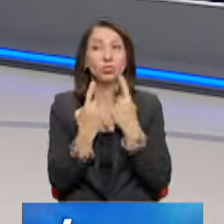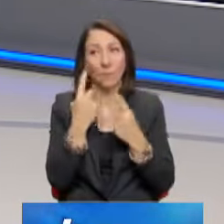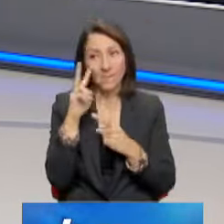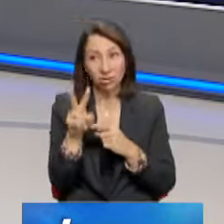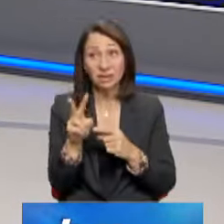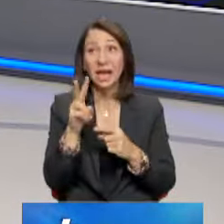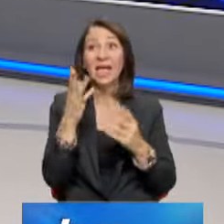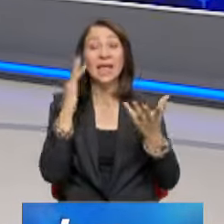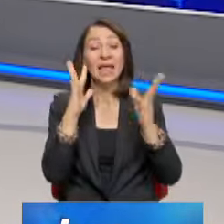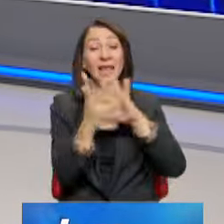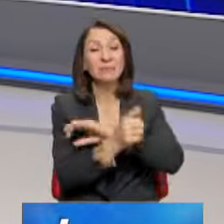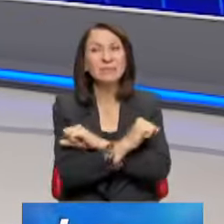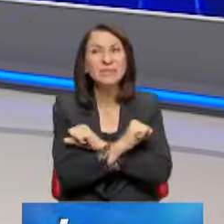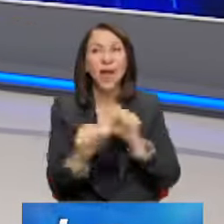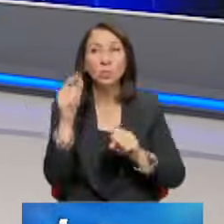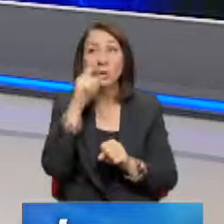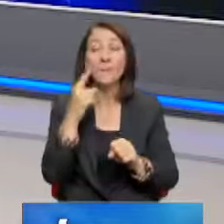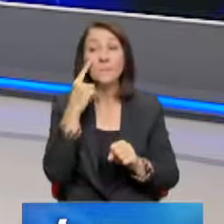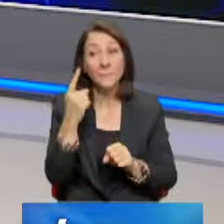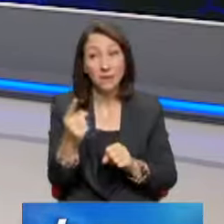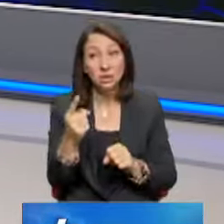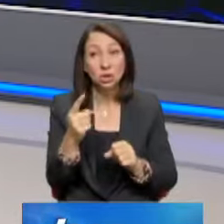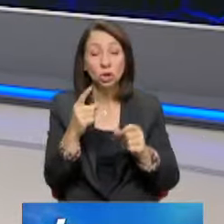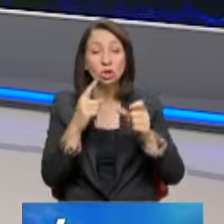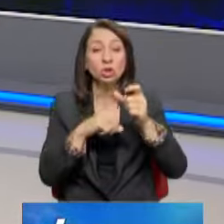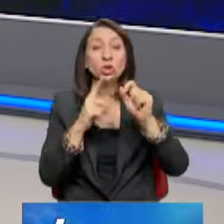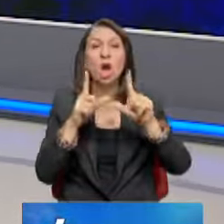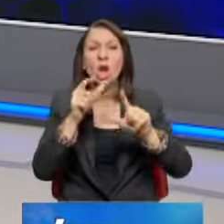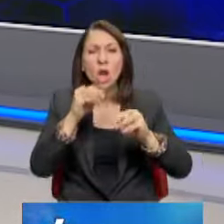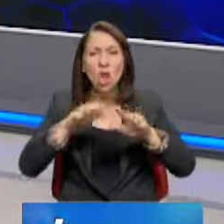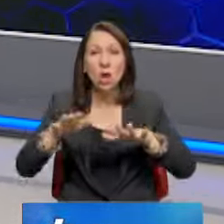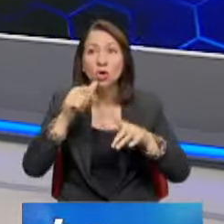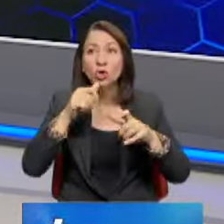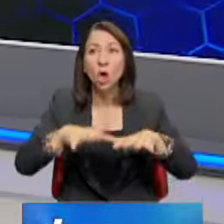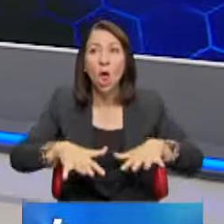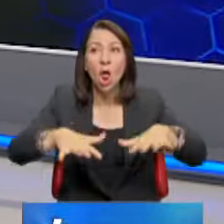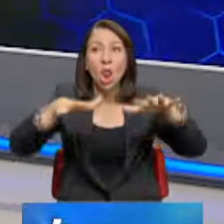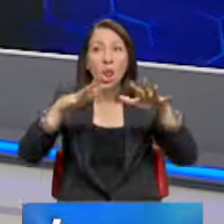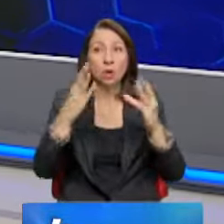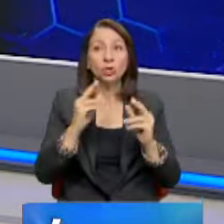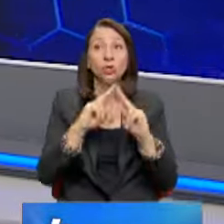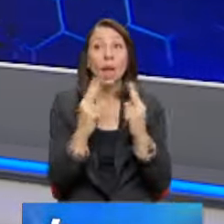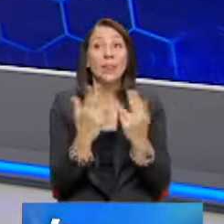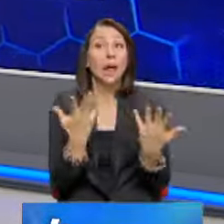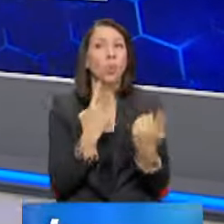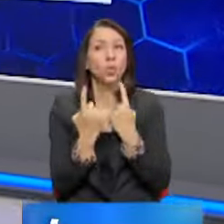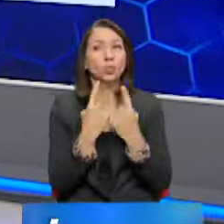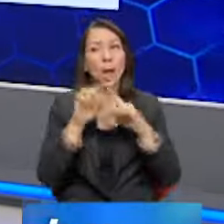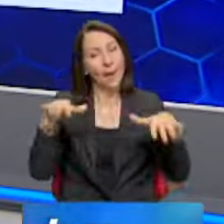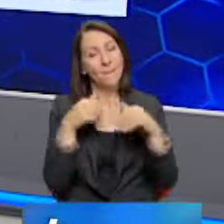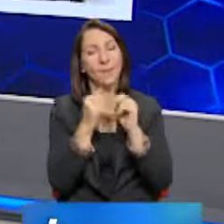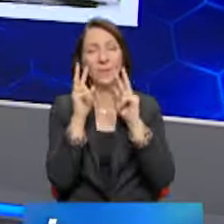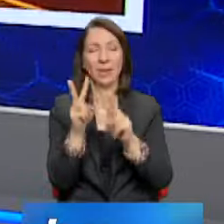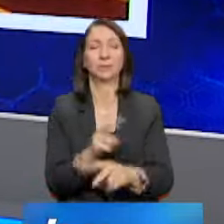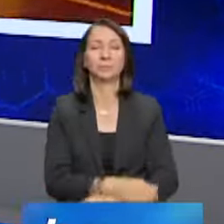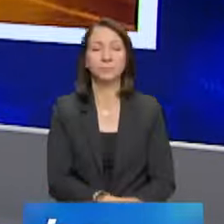bakacağız. İklim felaketi nedeniyle bakın çöller göle dönmüş durumda. Dünya neleri konuşuyor? Gelin hep birlikte